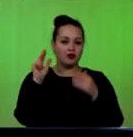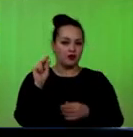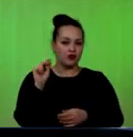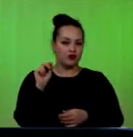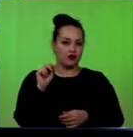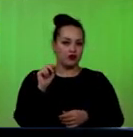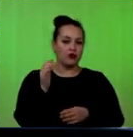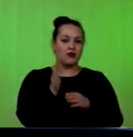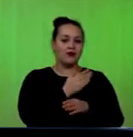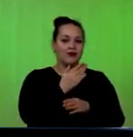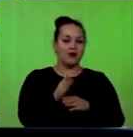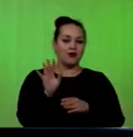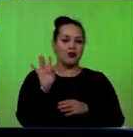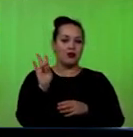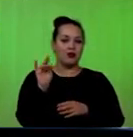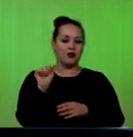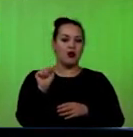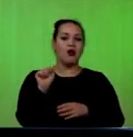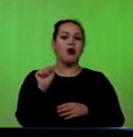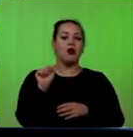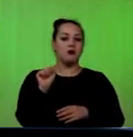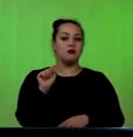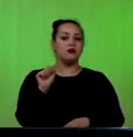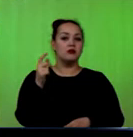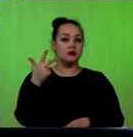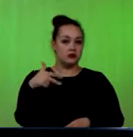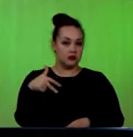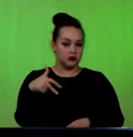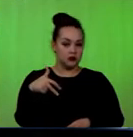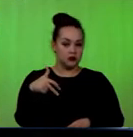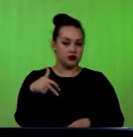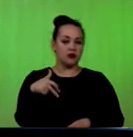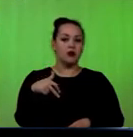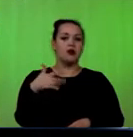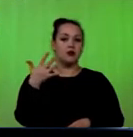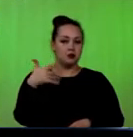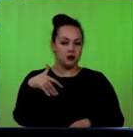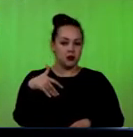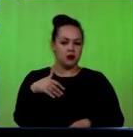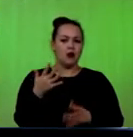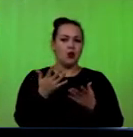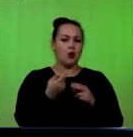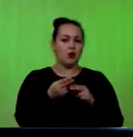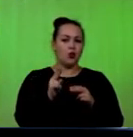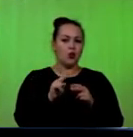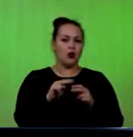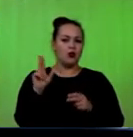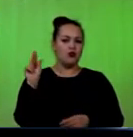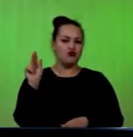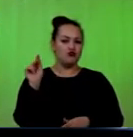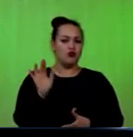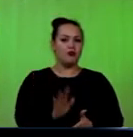делится и на 30 и на 50 какое это число